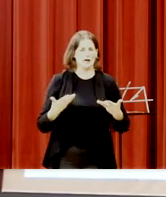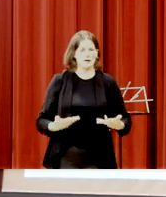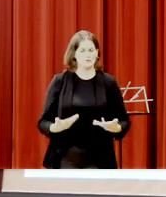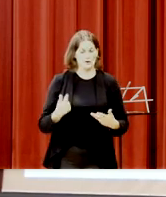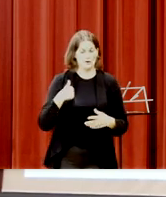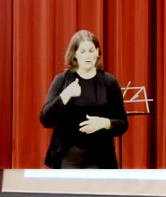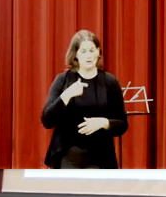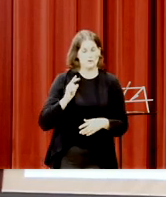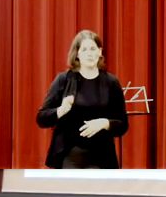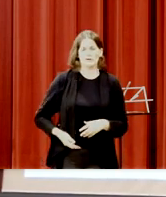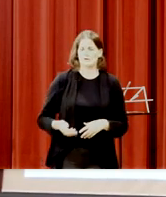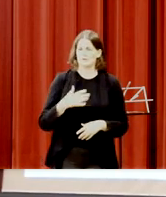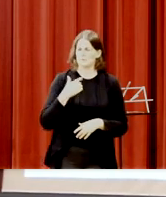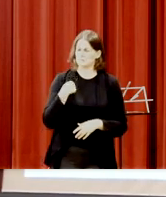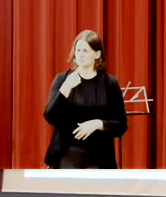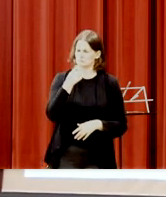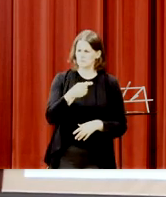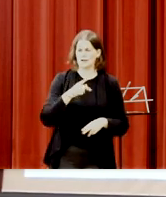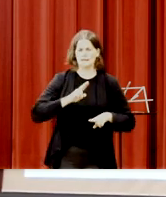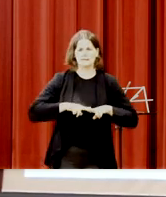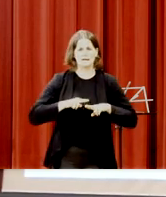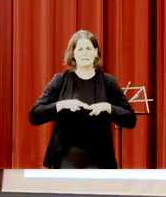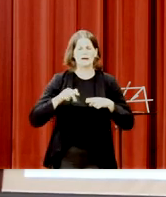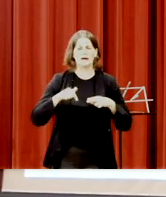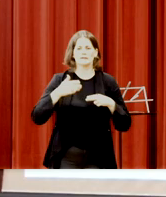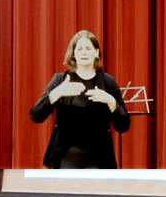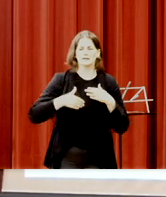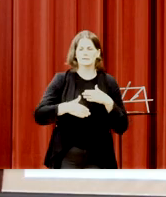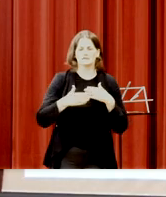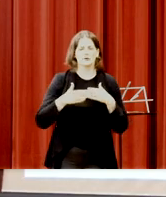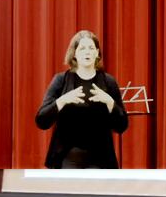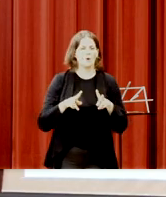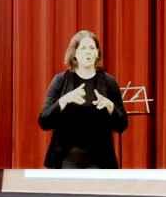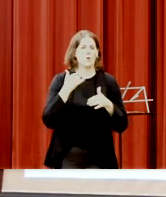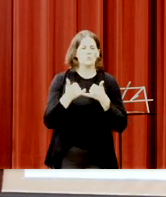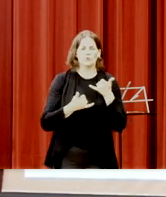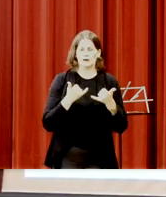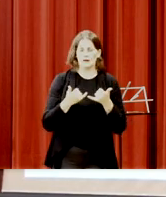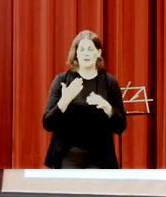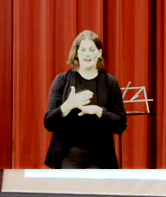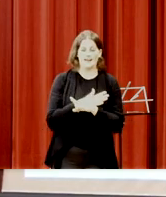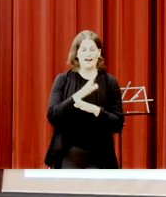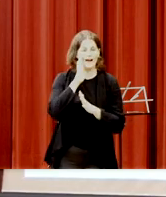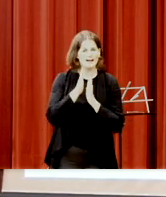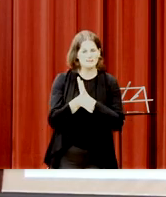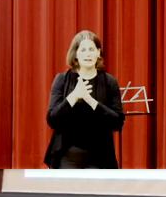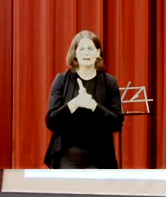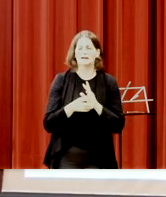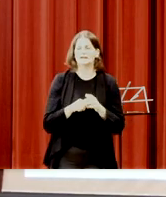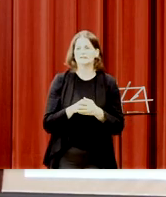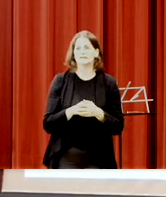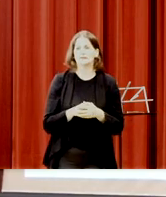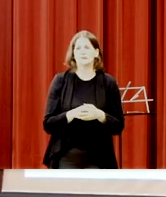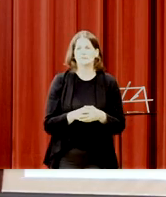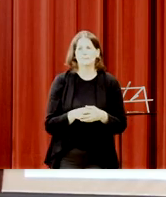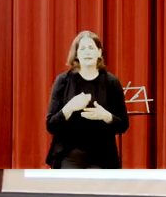serà complert fins que no assegurem l'altra pota dels treballadors, fins que no assegurem el pla de xoc pel